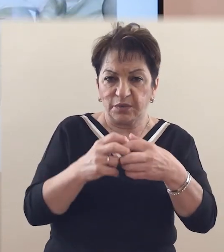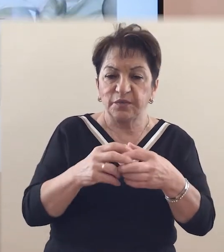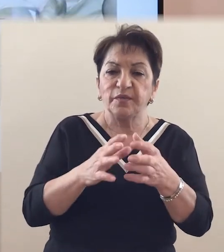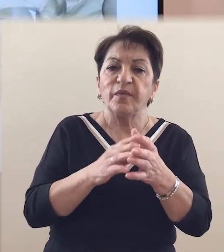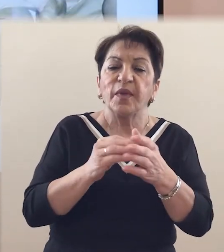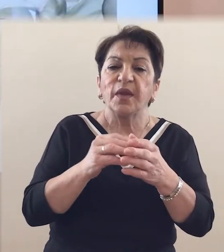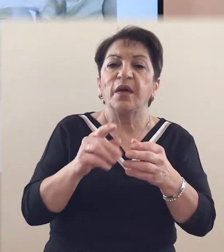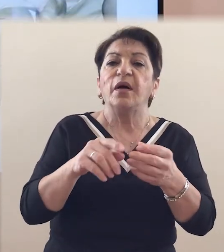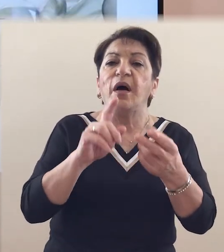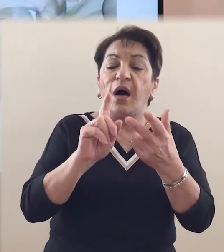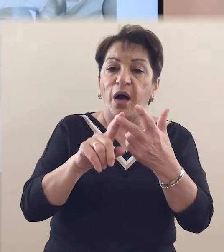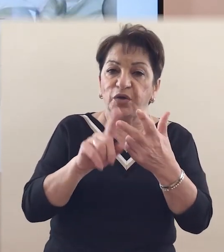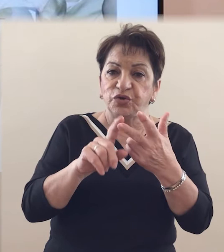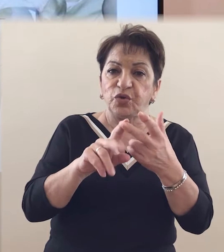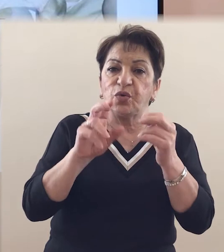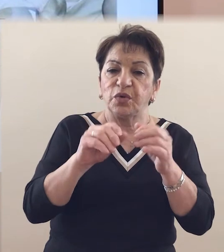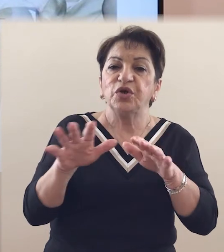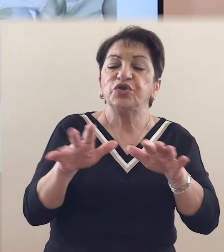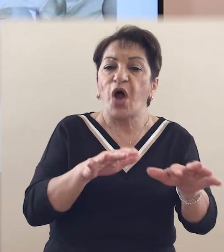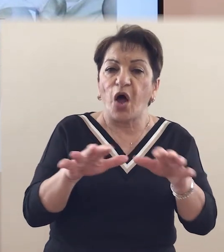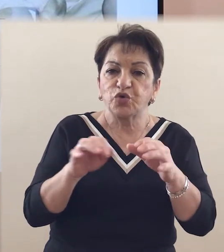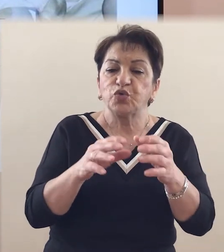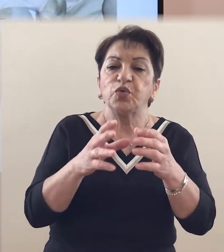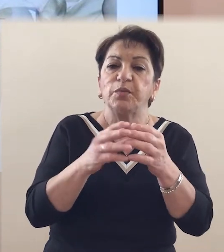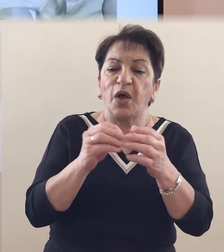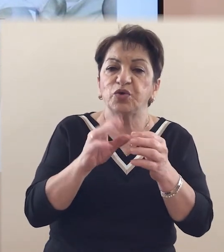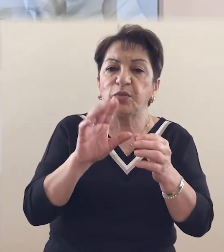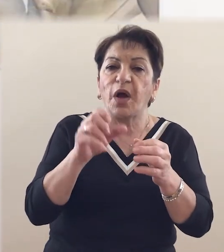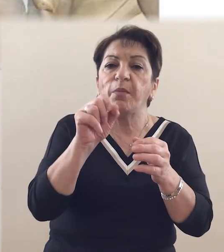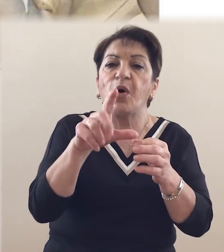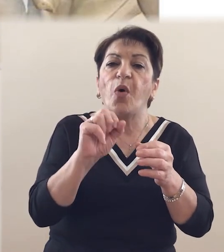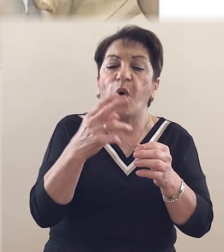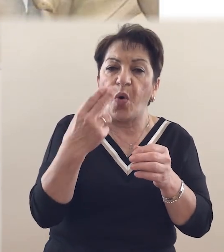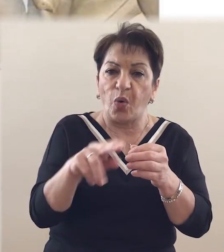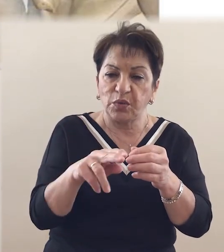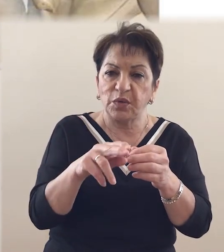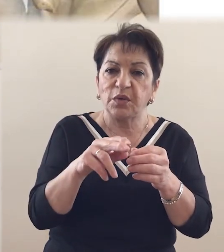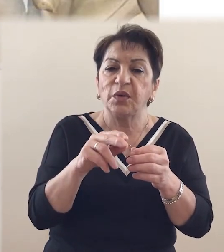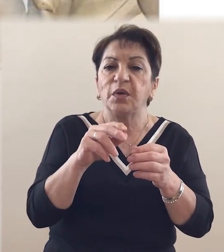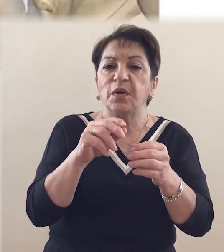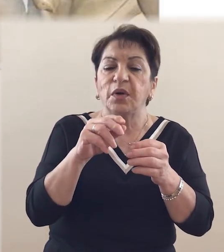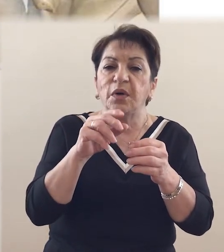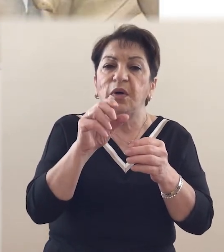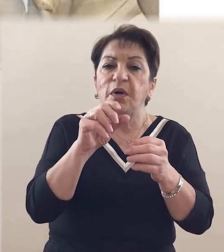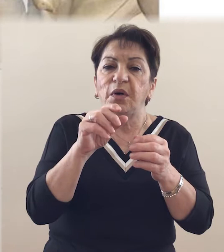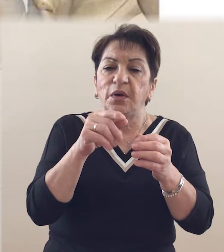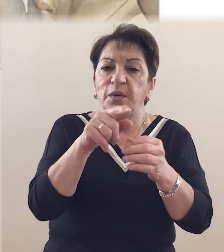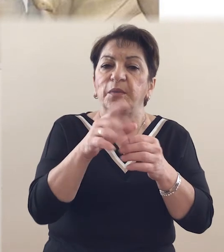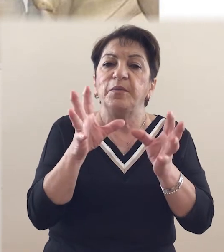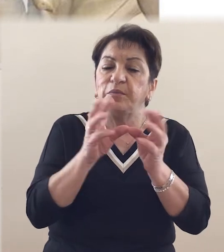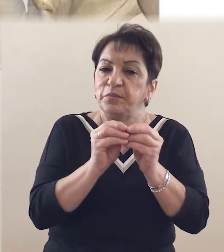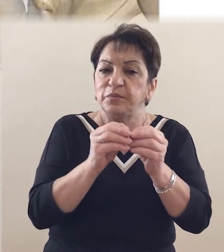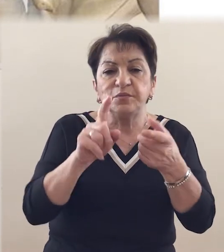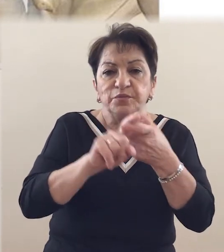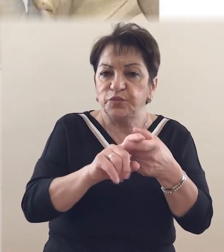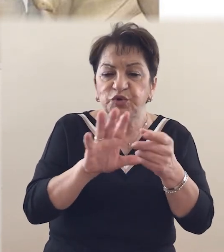միացման հաջորդ տեսակը՝ շարժուն միացումը կամ հոդը։ Շարժուն միացումը կազմող ոսկրերը միմյանց չեն